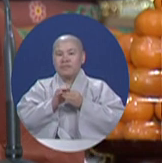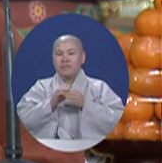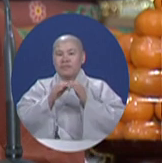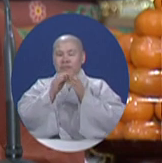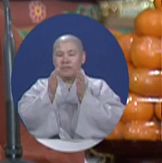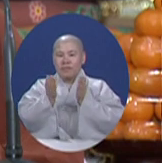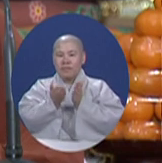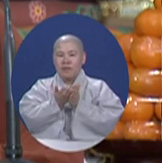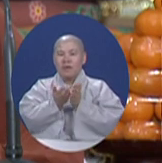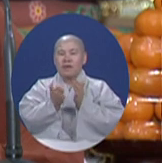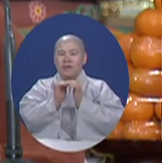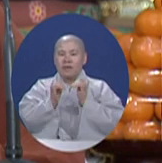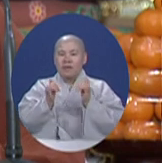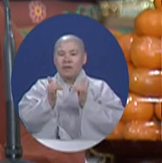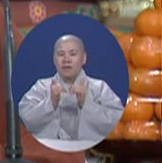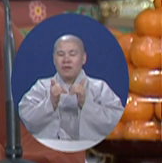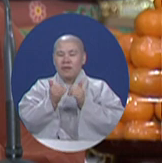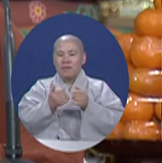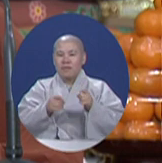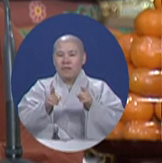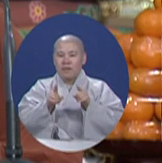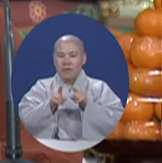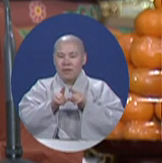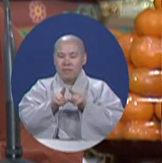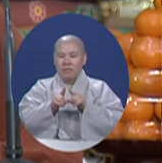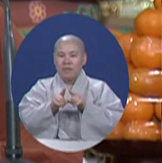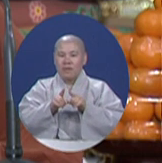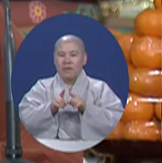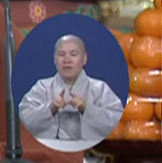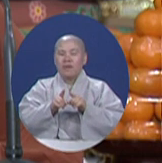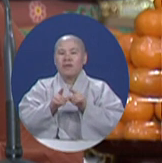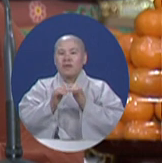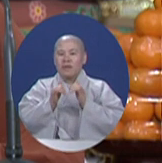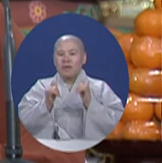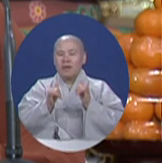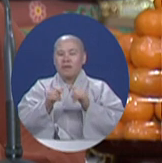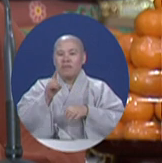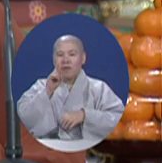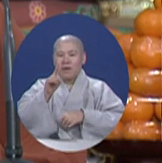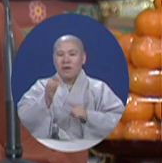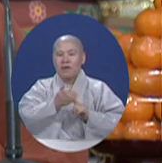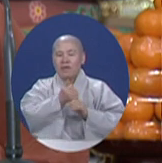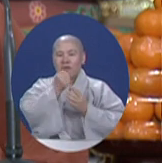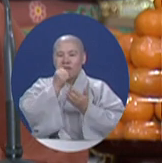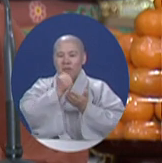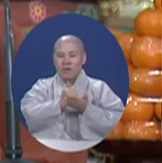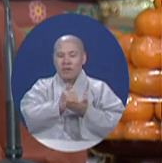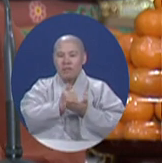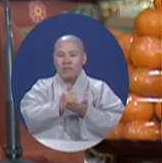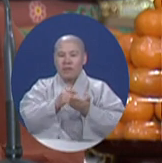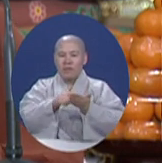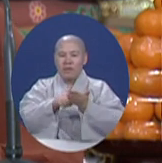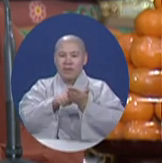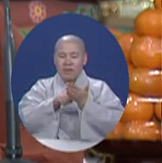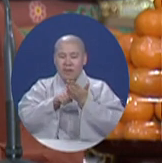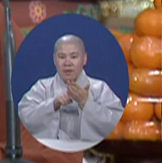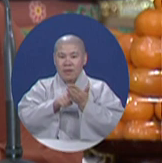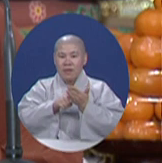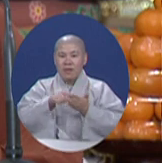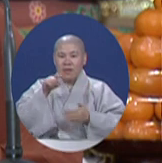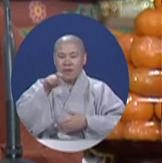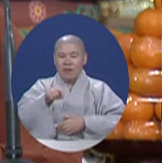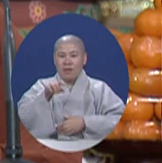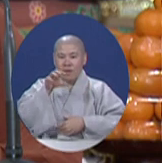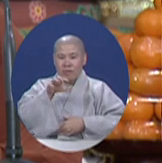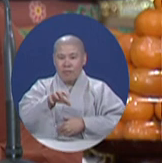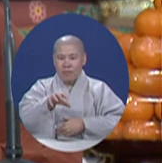대중이 형성되고 그 대중은 그렇게 하나의 부처님으로 출현해서 이